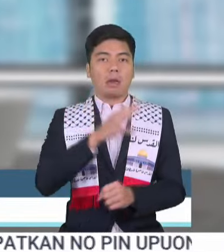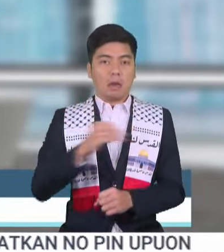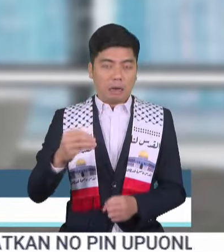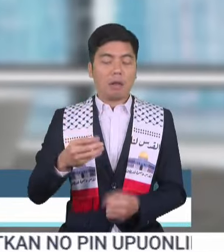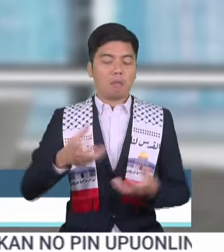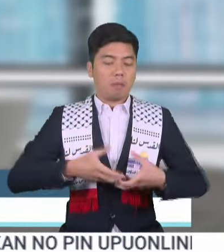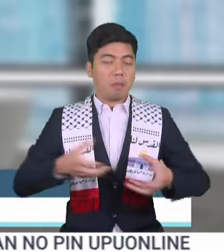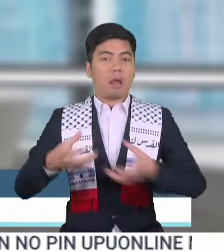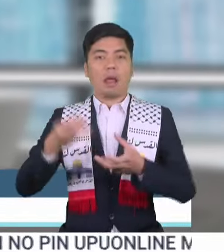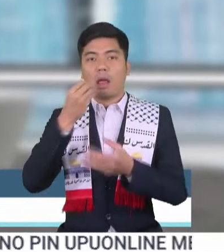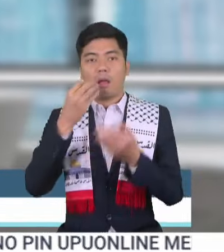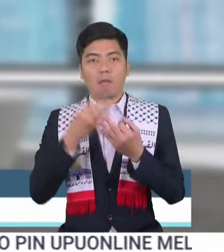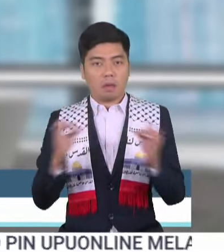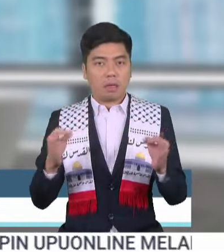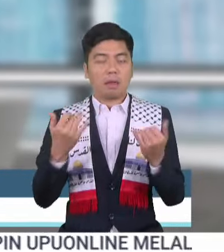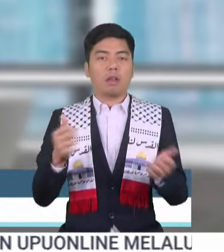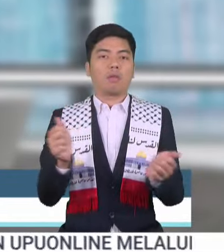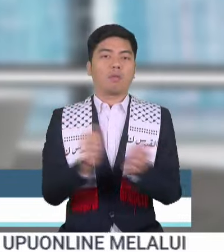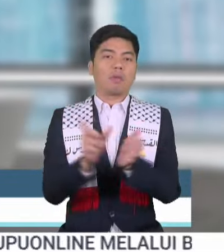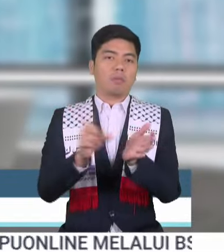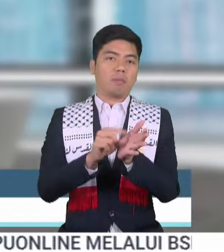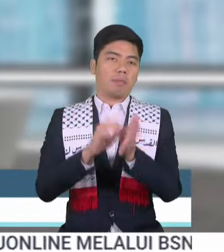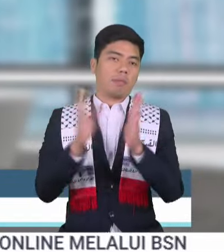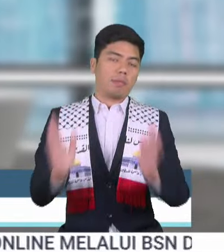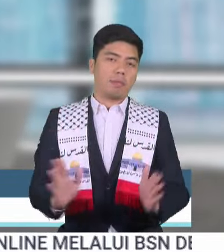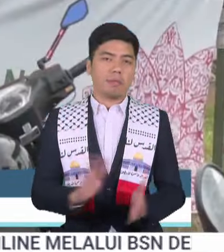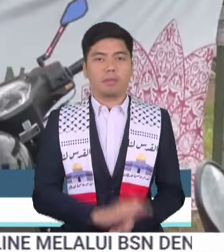berbuka secara percuma. Laporan Syafif Syahiran Denny.